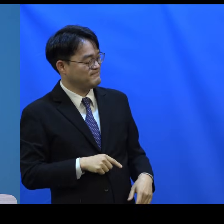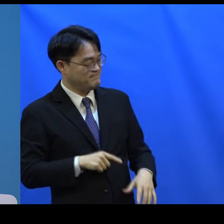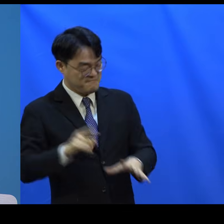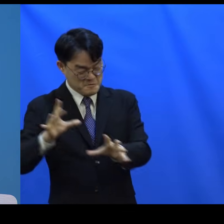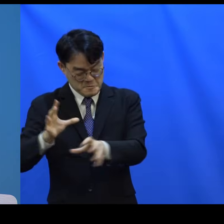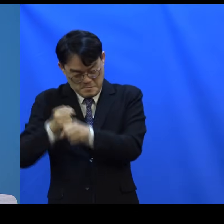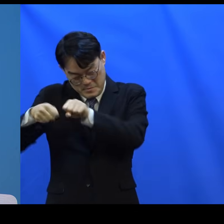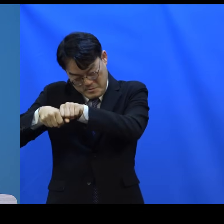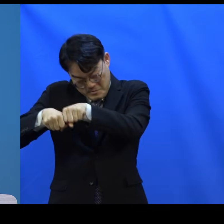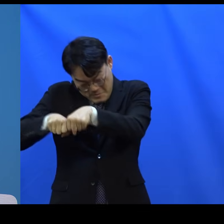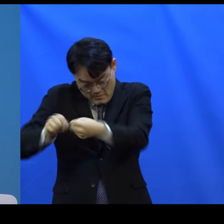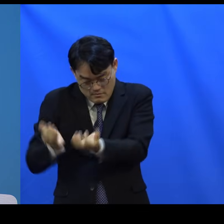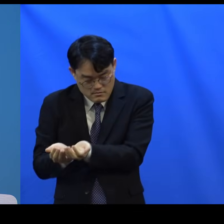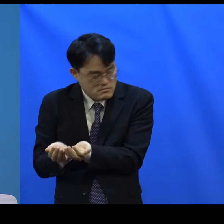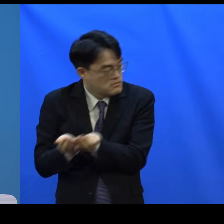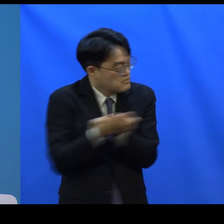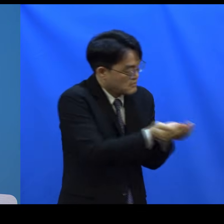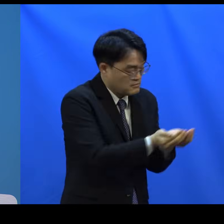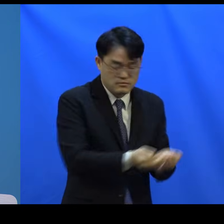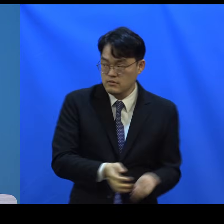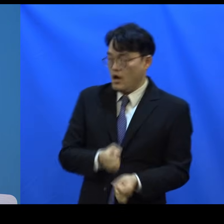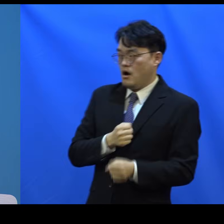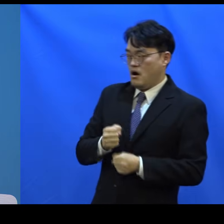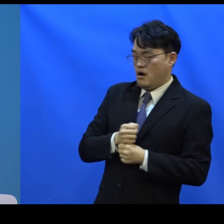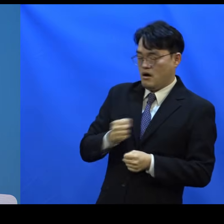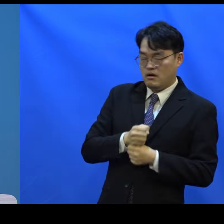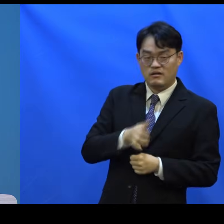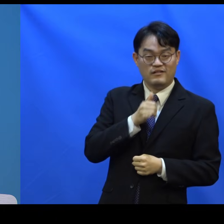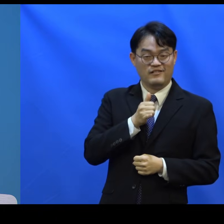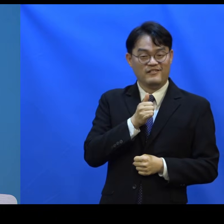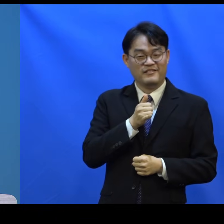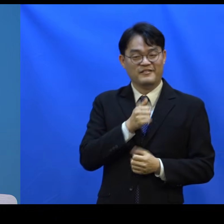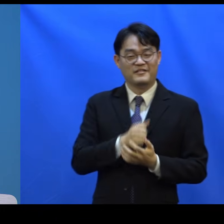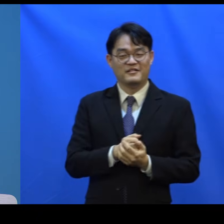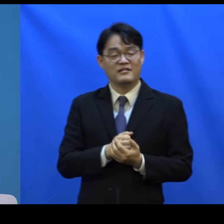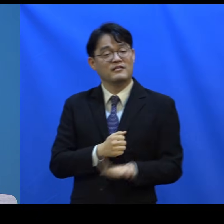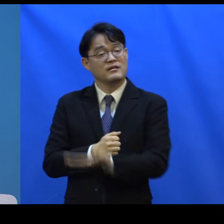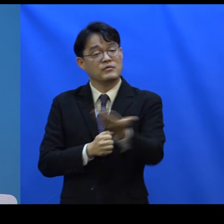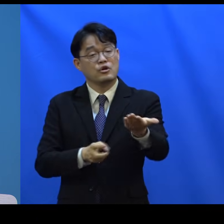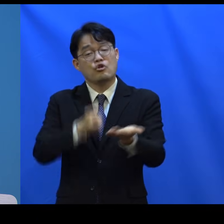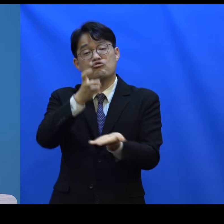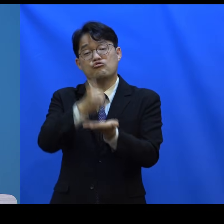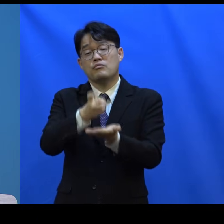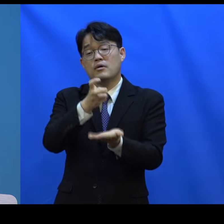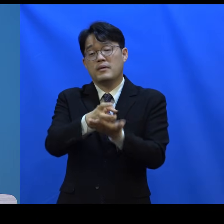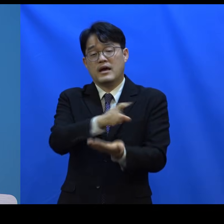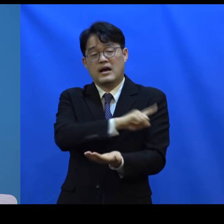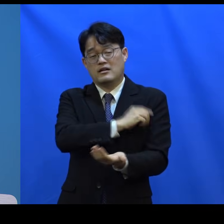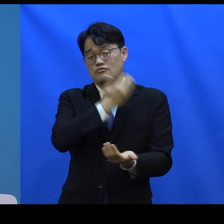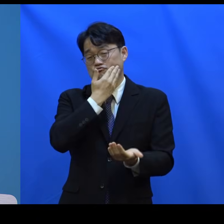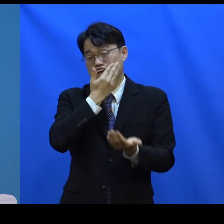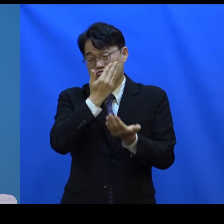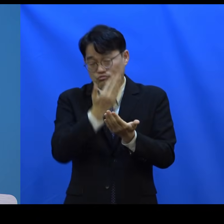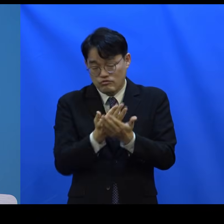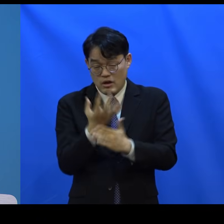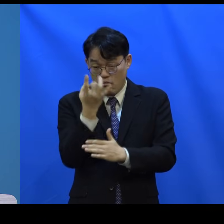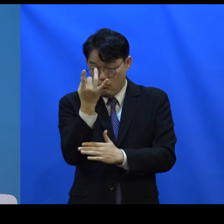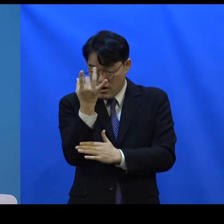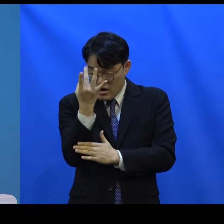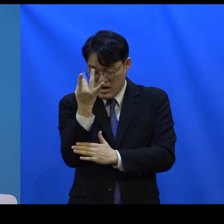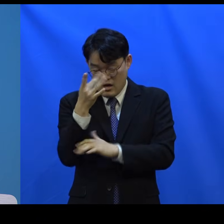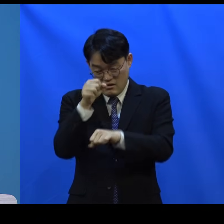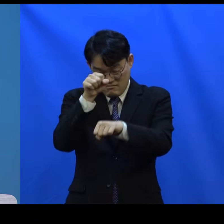시험을 물리치셨잖아요. 그 율법의 본질이 뭐냐? 이거 놓치고 서기관과 바리새인들